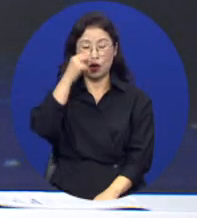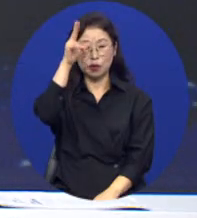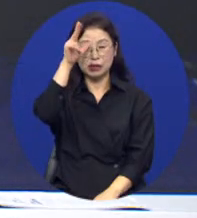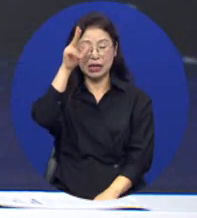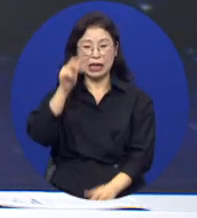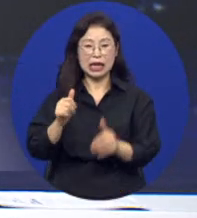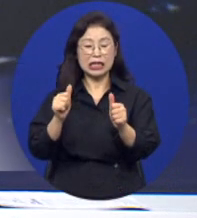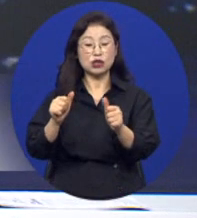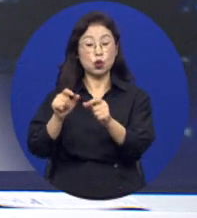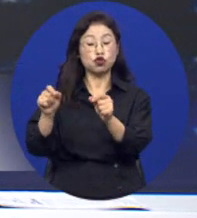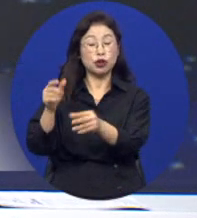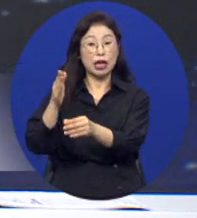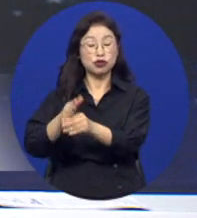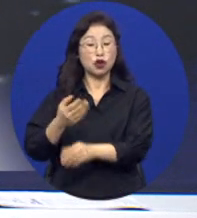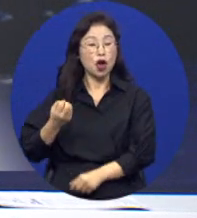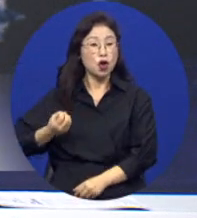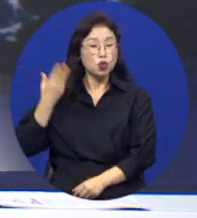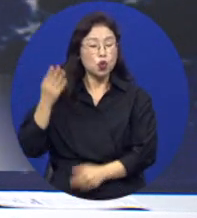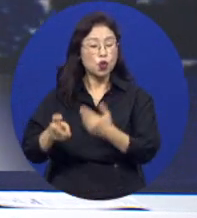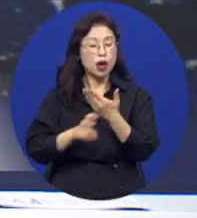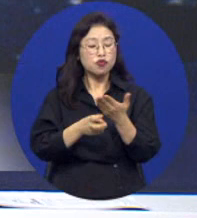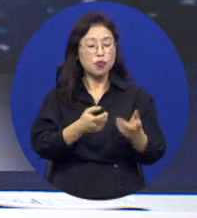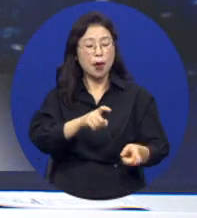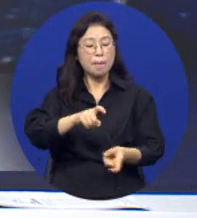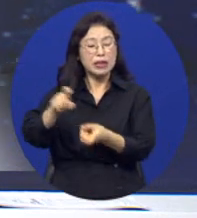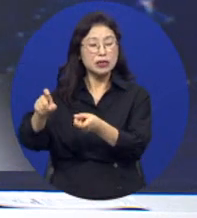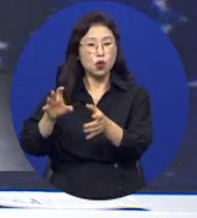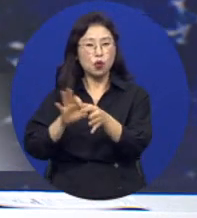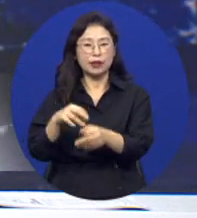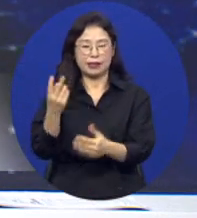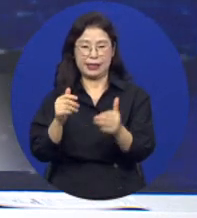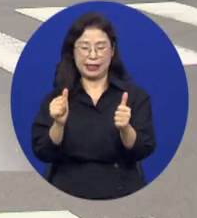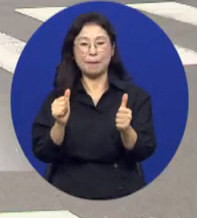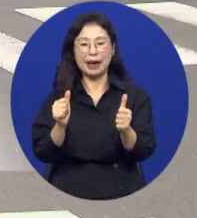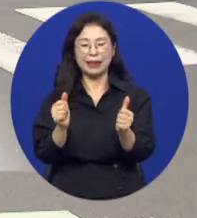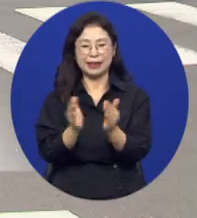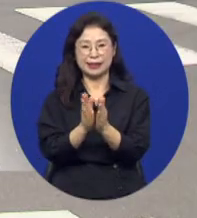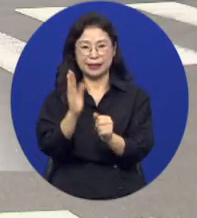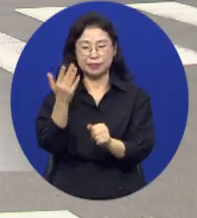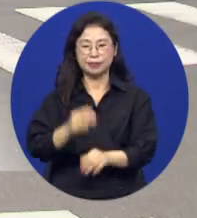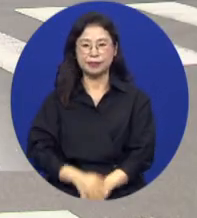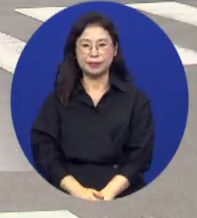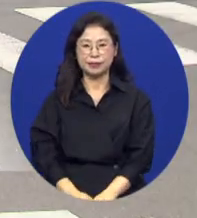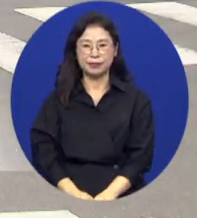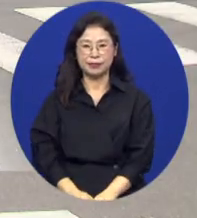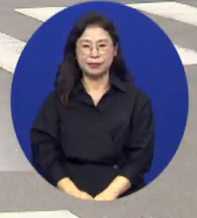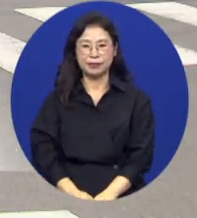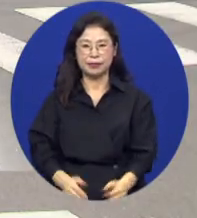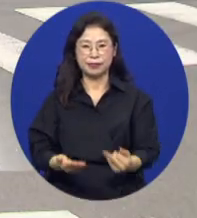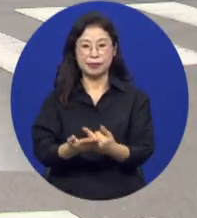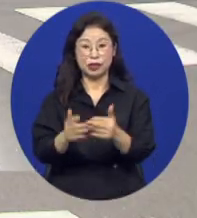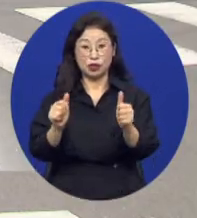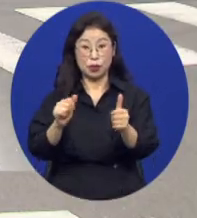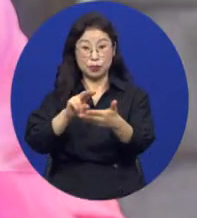검찰이 기소유예 했던 돌고래 불법 이송 사건을 다시 재판해 넘기기로 결정했습니다 제주지방검찰청은